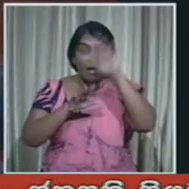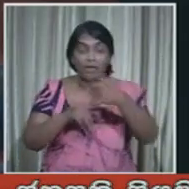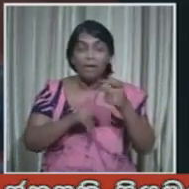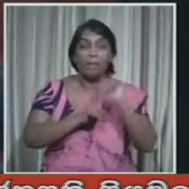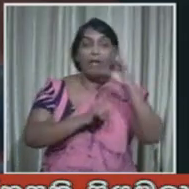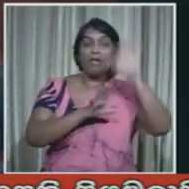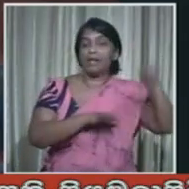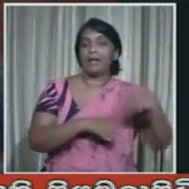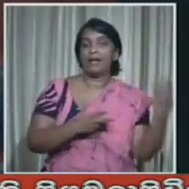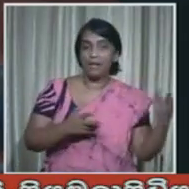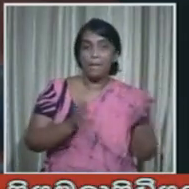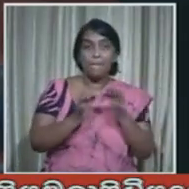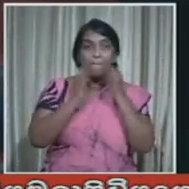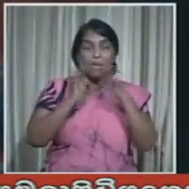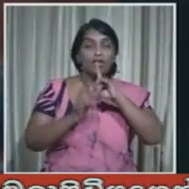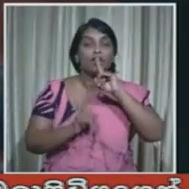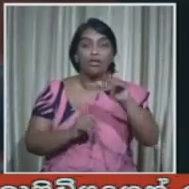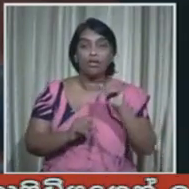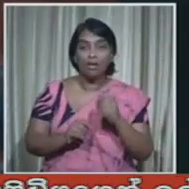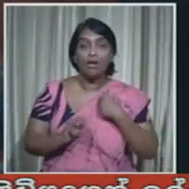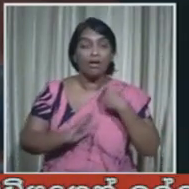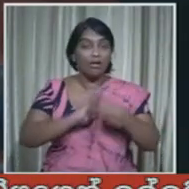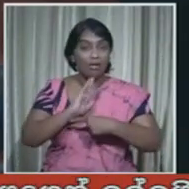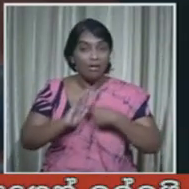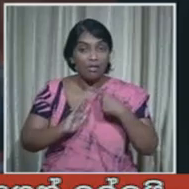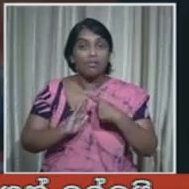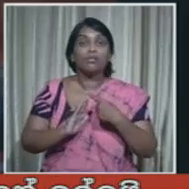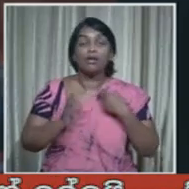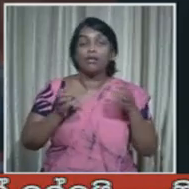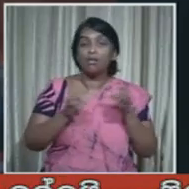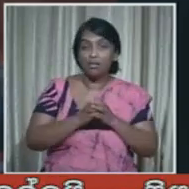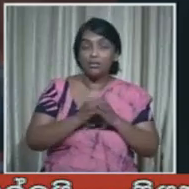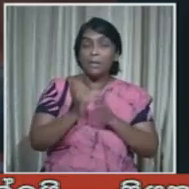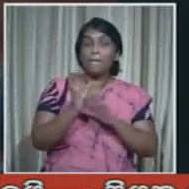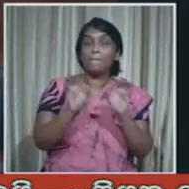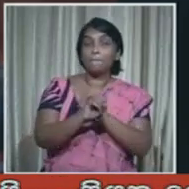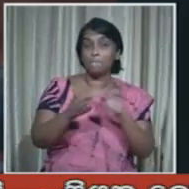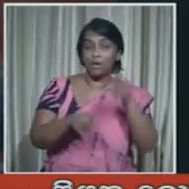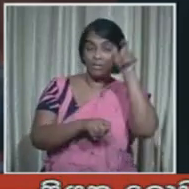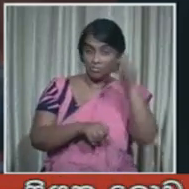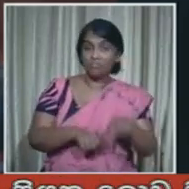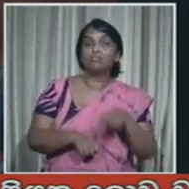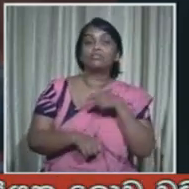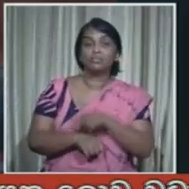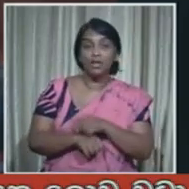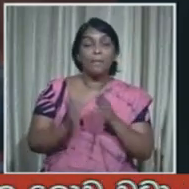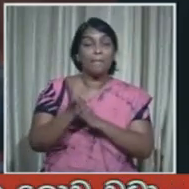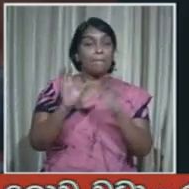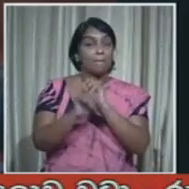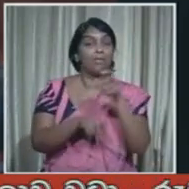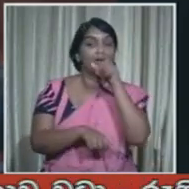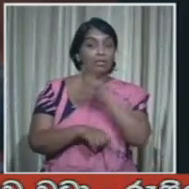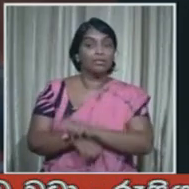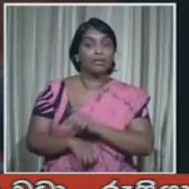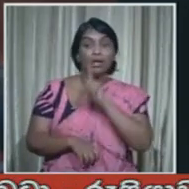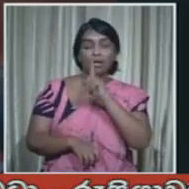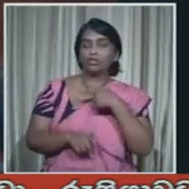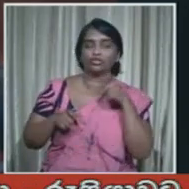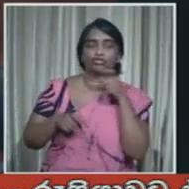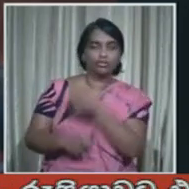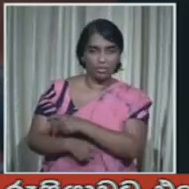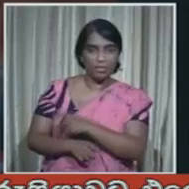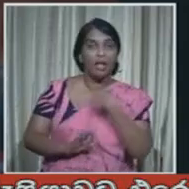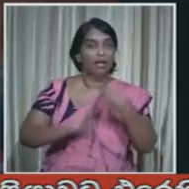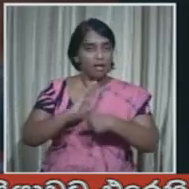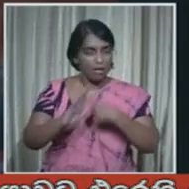කිව්වේ බැසිල් කිව්වේ මොකද්ද අපේ රටේ අපේ පක්ෂේ මාධ්‍ය ප්‍රකාශකෙක් ඉන්නවා කිව්වා හැබැයි මාධ්‍ය ප්‍රකාශක කතා කරන්න තහනම් කිව්වා